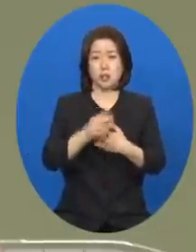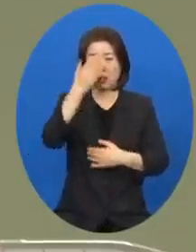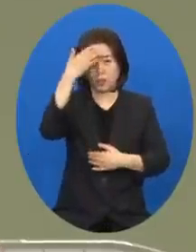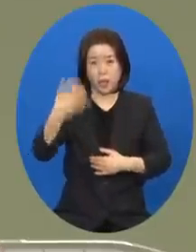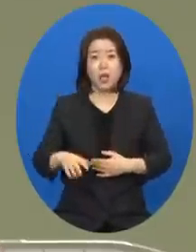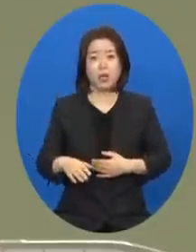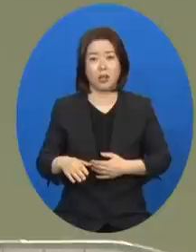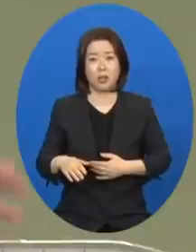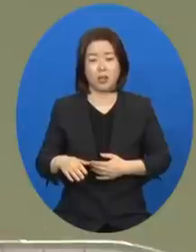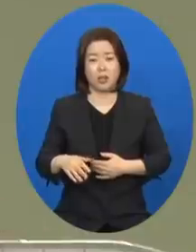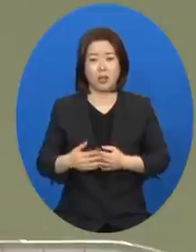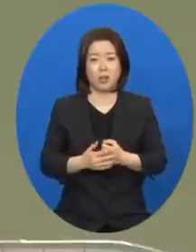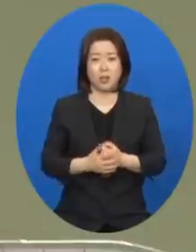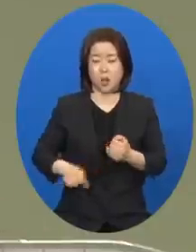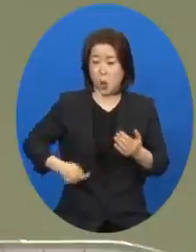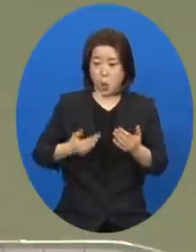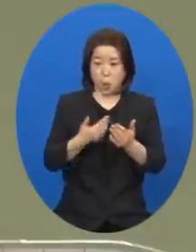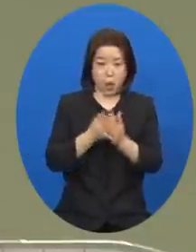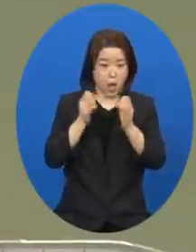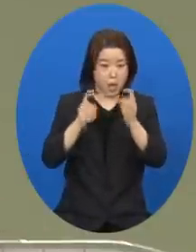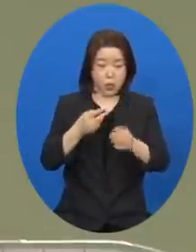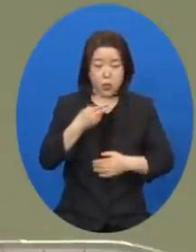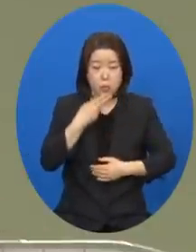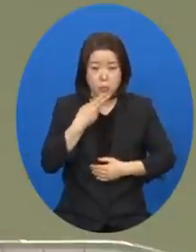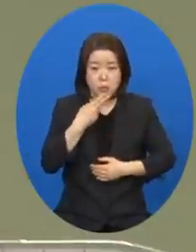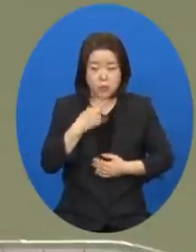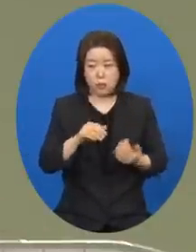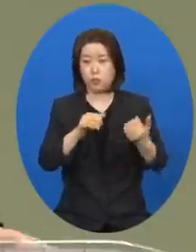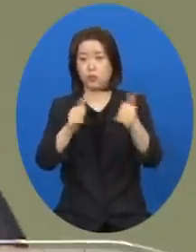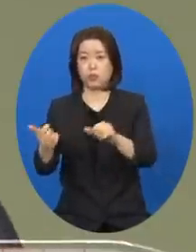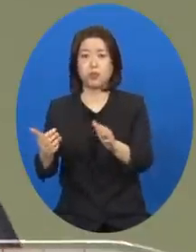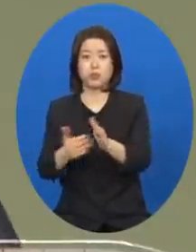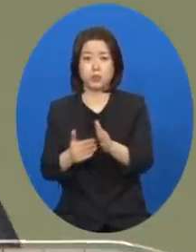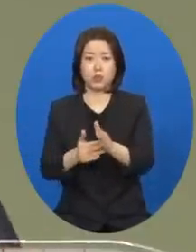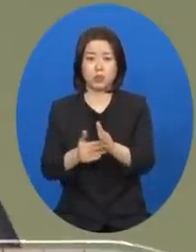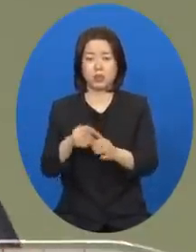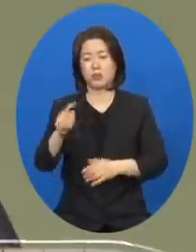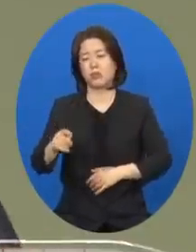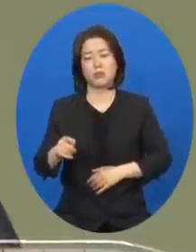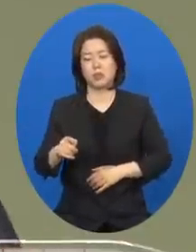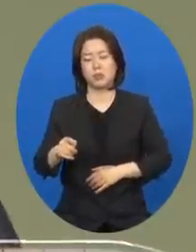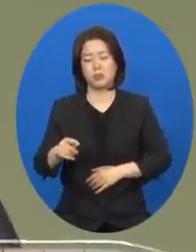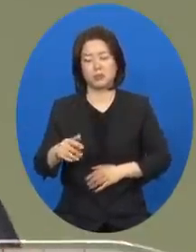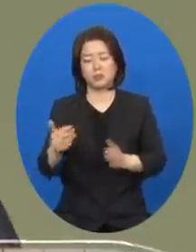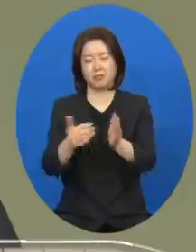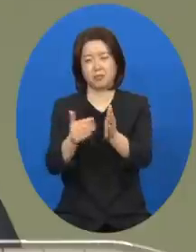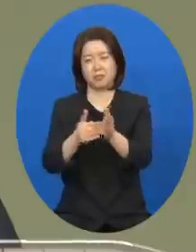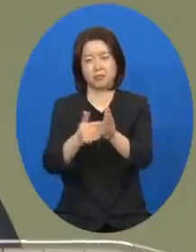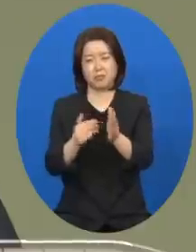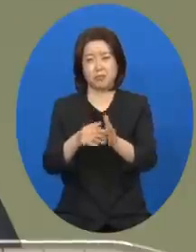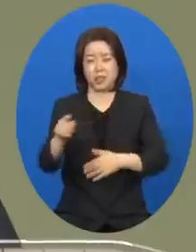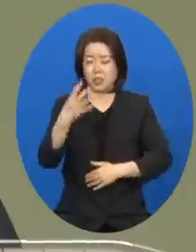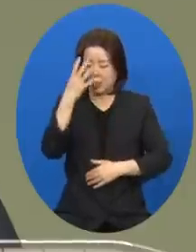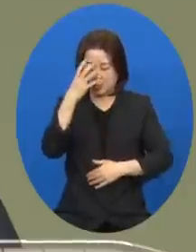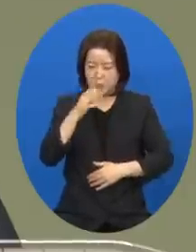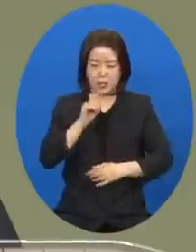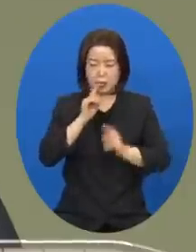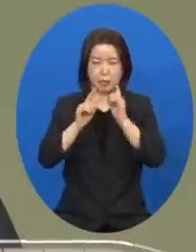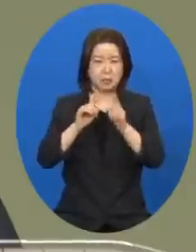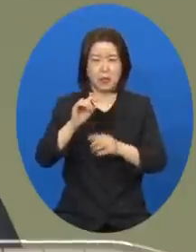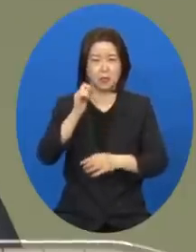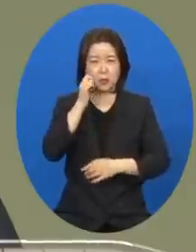다행이죠. 회개할 기회도 없이 죽었어요. 끝장이죠. 그 비참함은 말할 수가